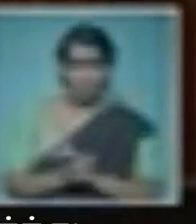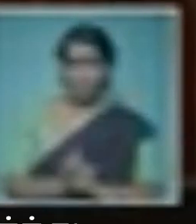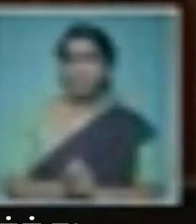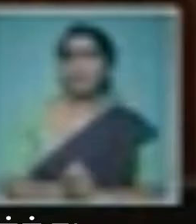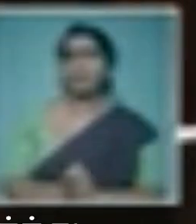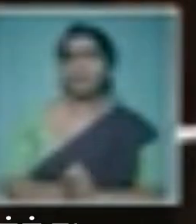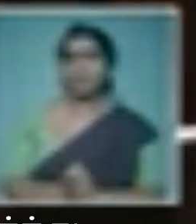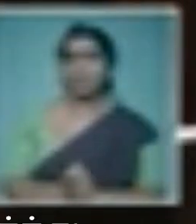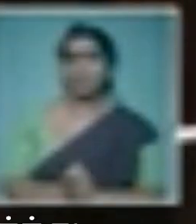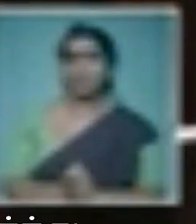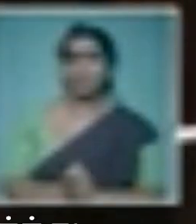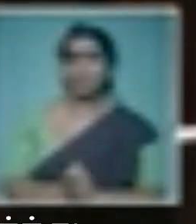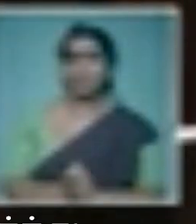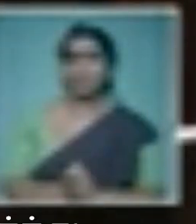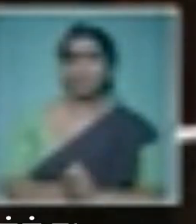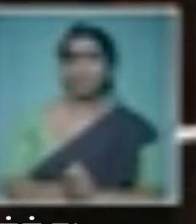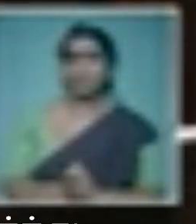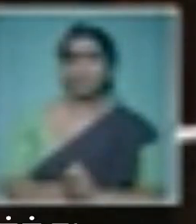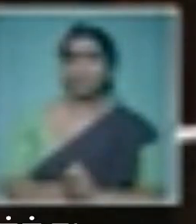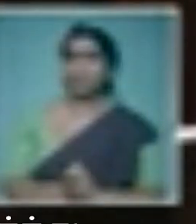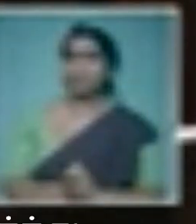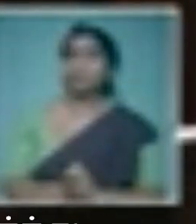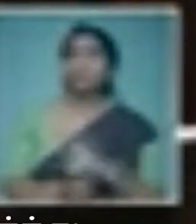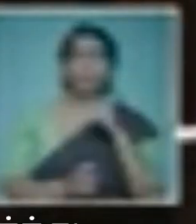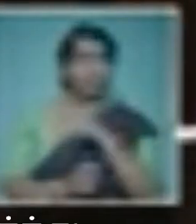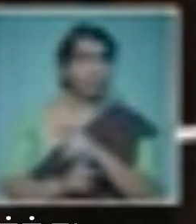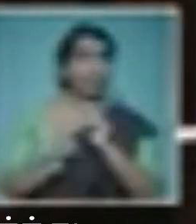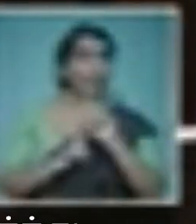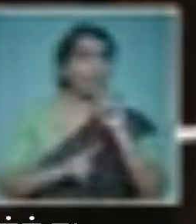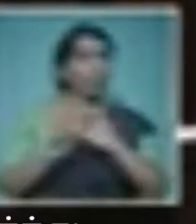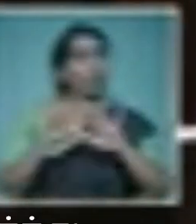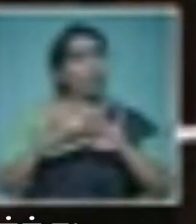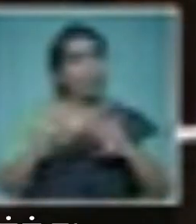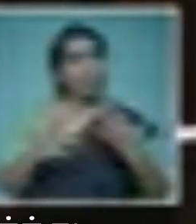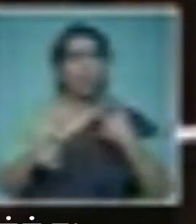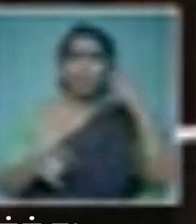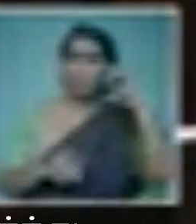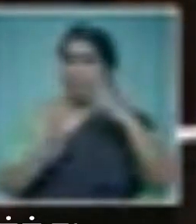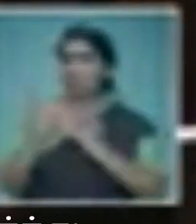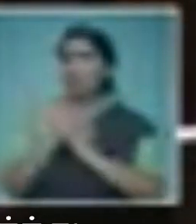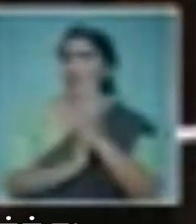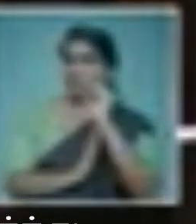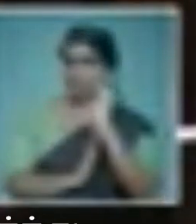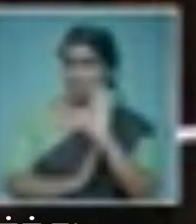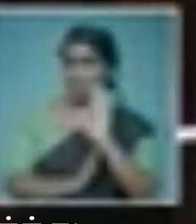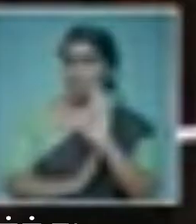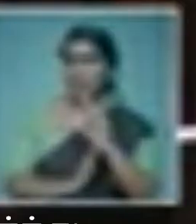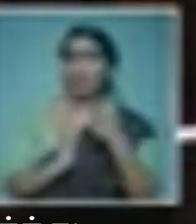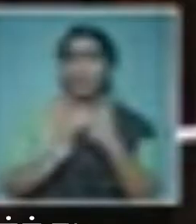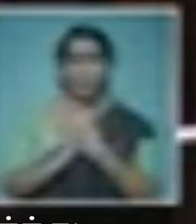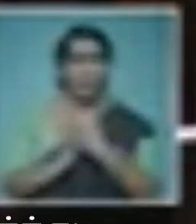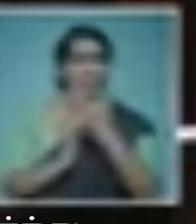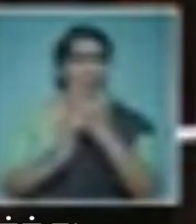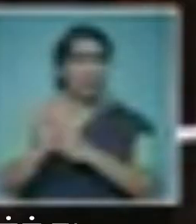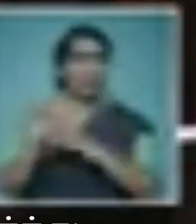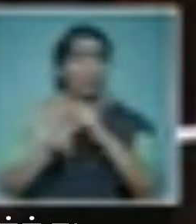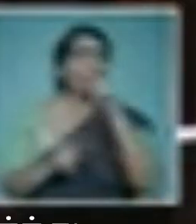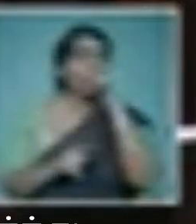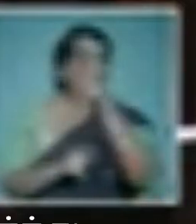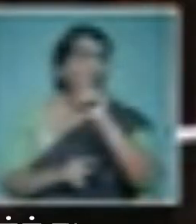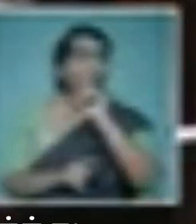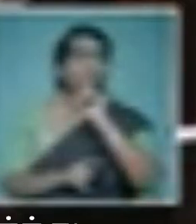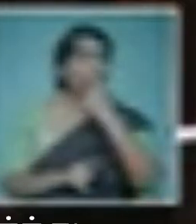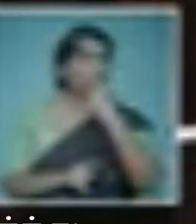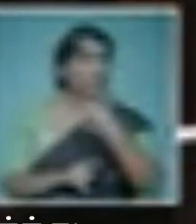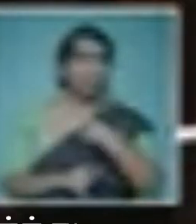சபாநாயகர் அவர்களே பாராளுமன்றத்திலே அனைவருக்கும் பேசும் உரிமை இருக்கின்றது கௌரவ சந்திரகாந்தன் அவர்களே நீங்கள் சொல்லும் விடயங்களை கேட்டு